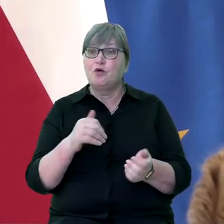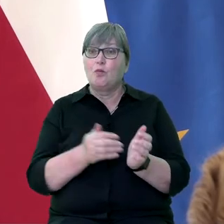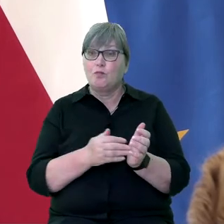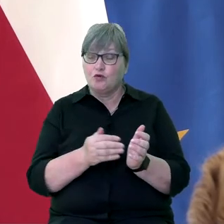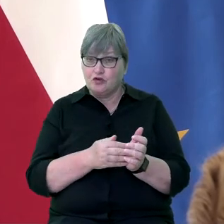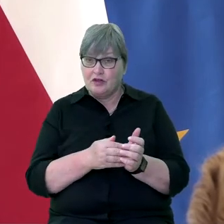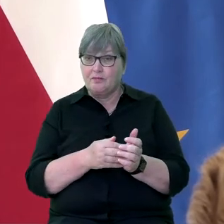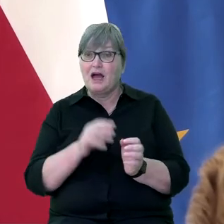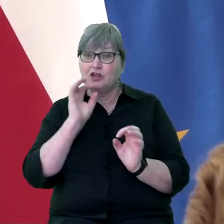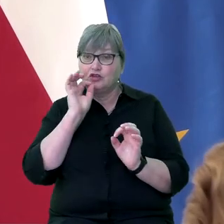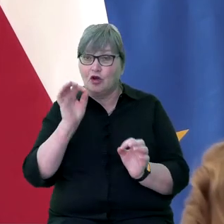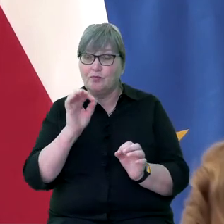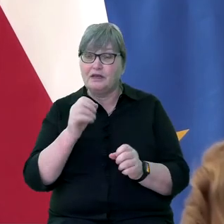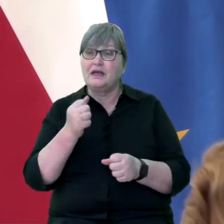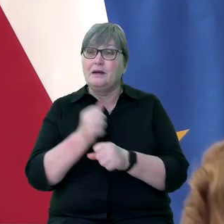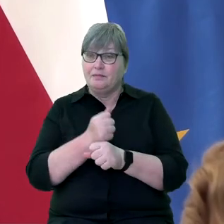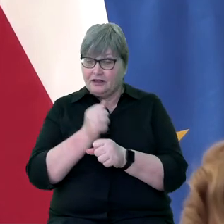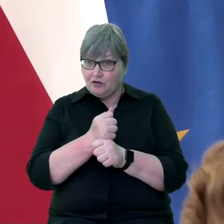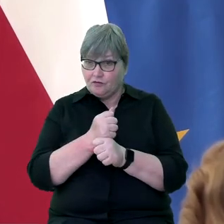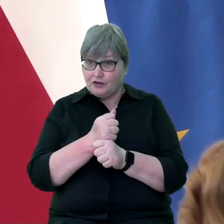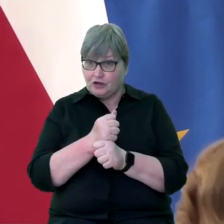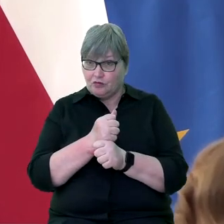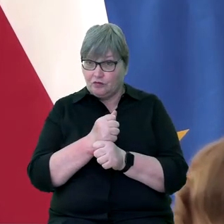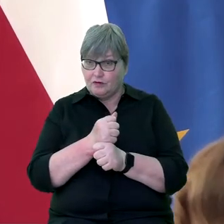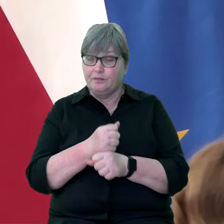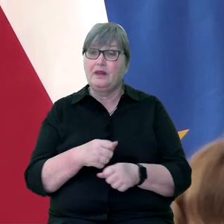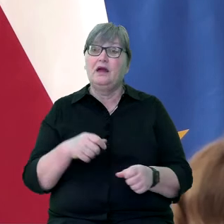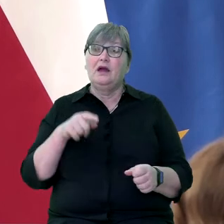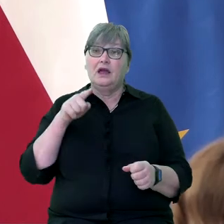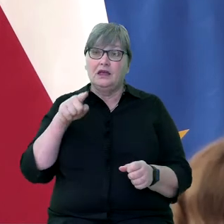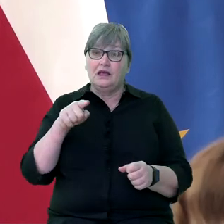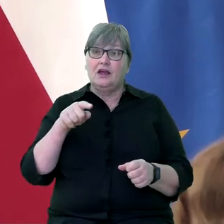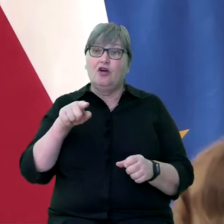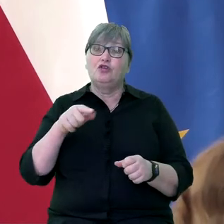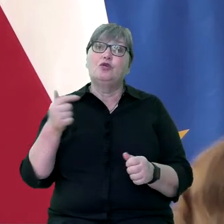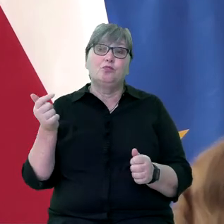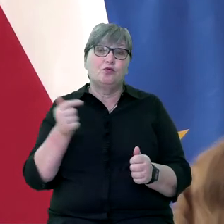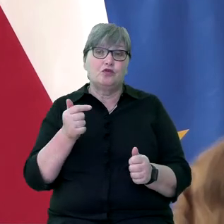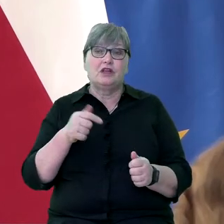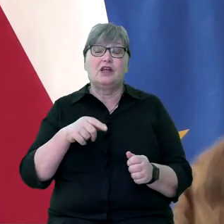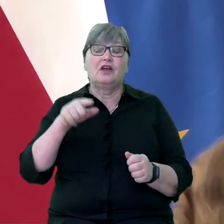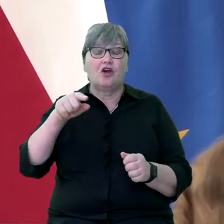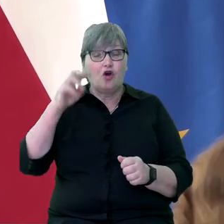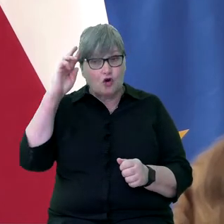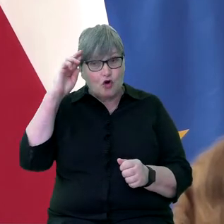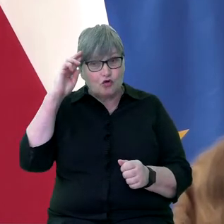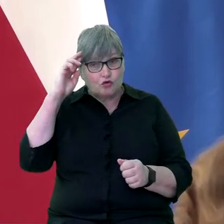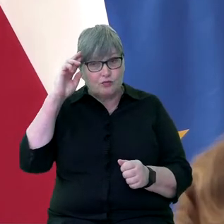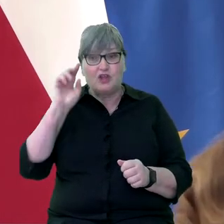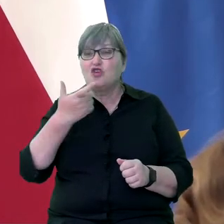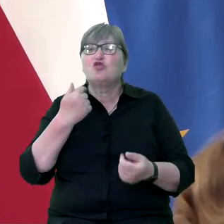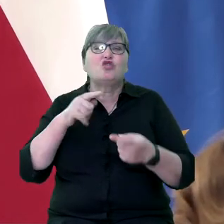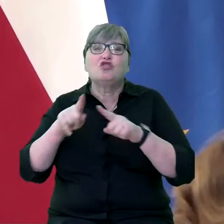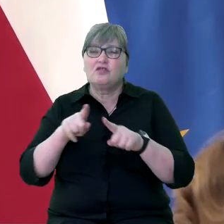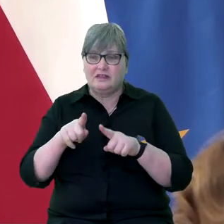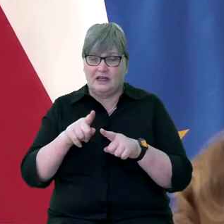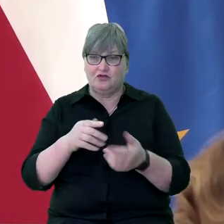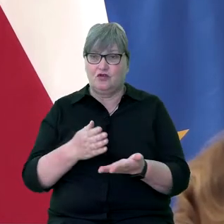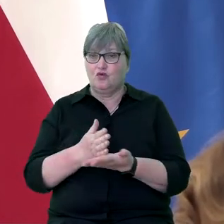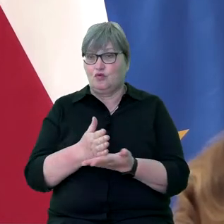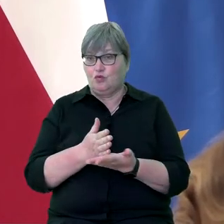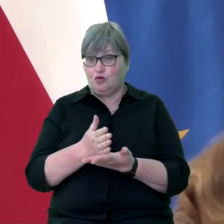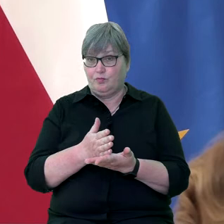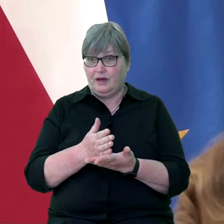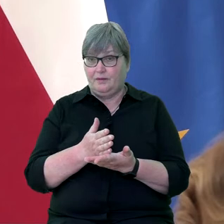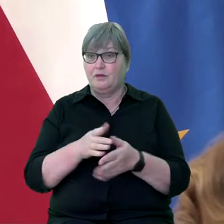wyzwania współczesności, działającej w duchu etycznych wartości, doskonale rozumiejącej, czym jest służba publiczna oraz praca na rzecz